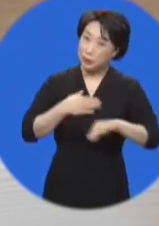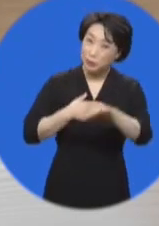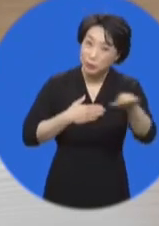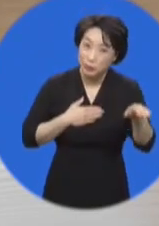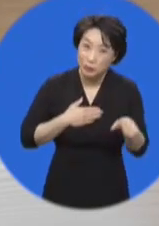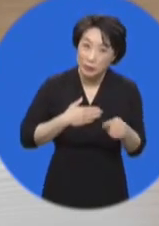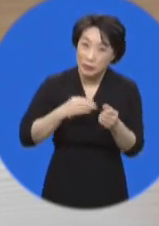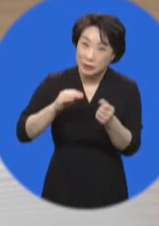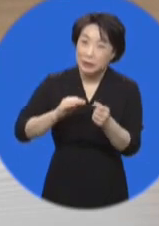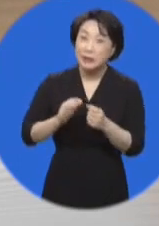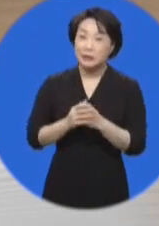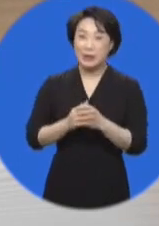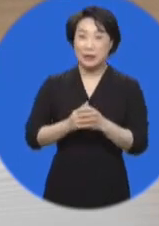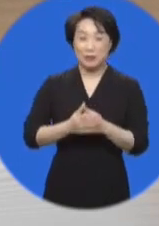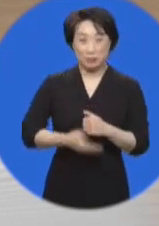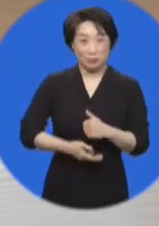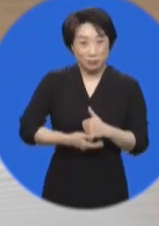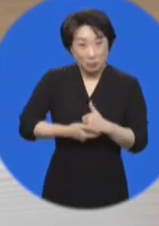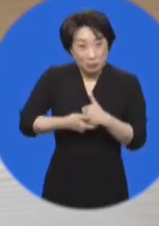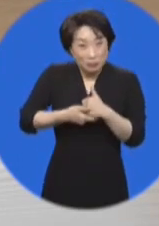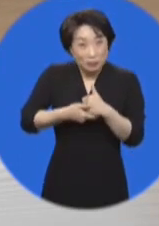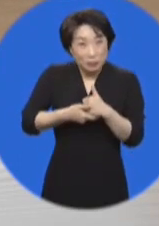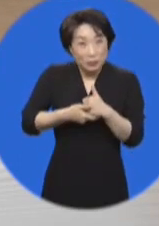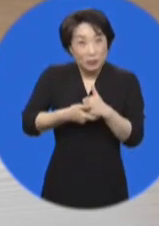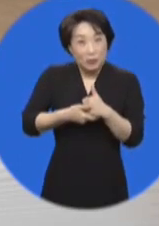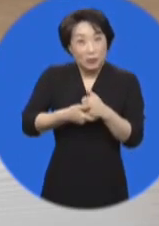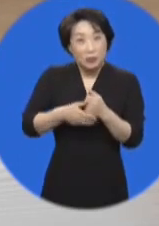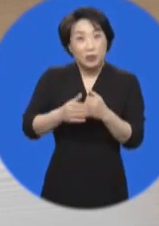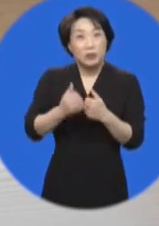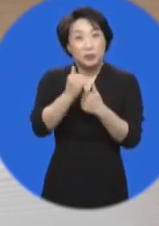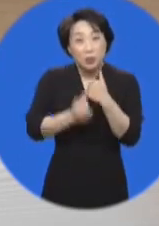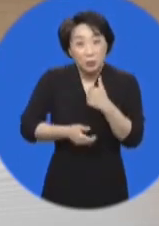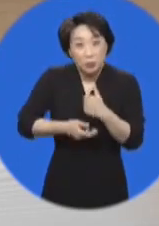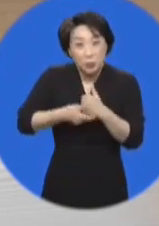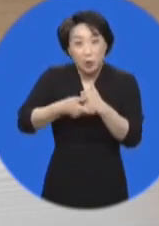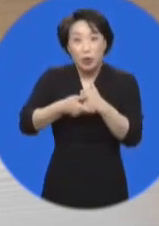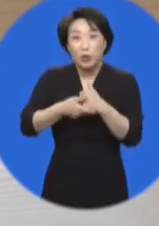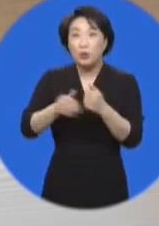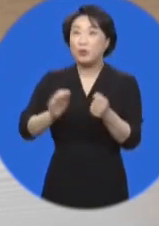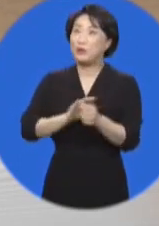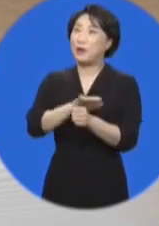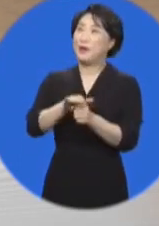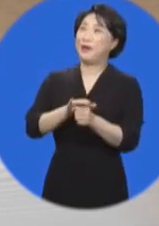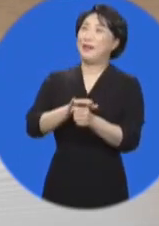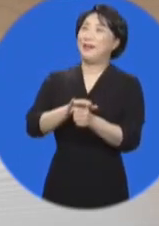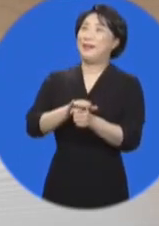인간을 상전 이상으로 섬겨주시는 사랑,